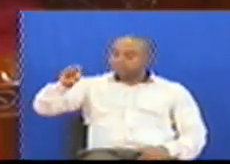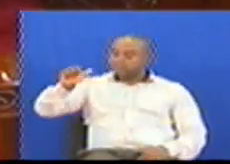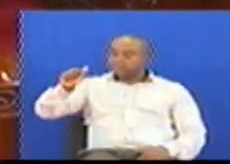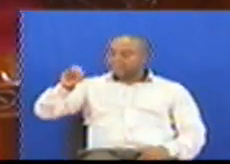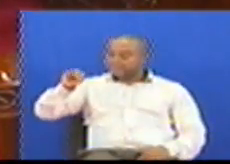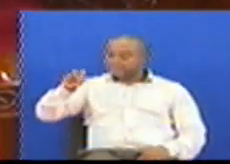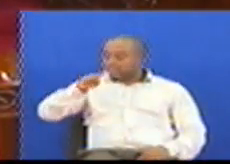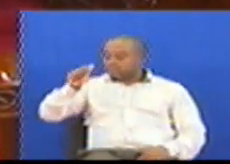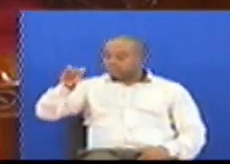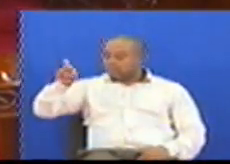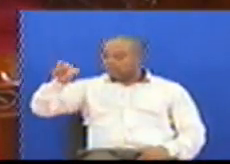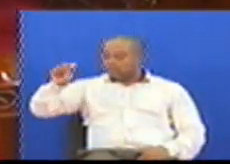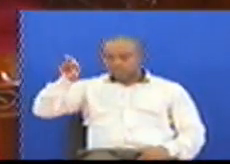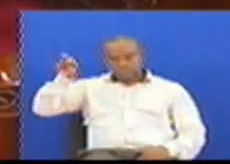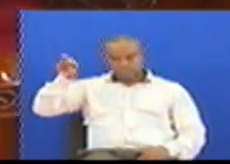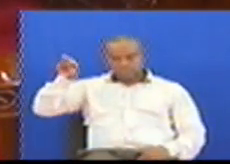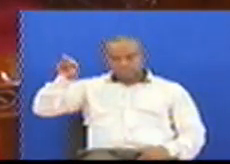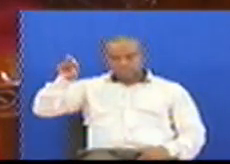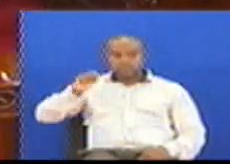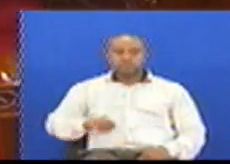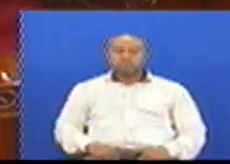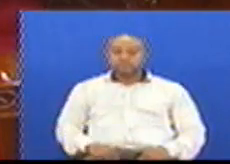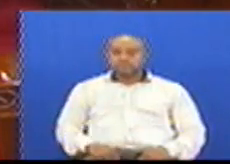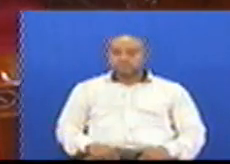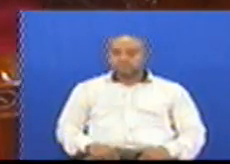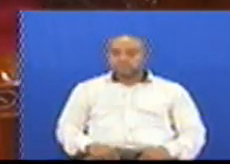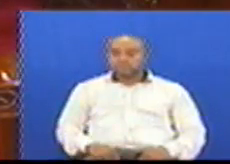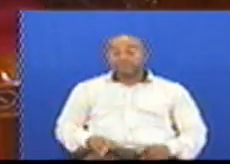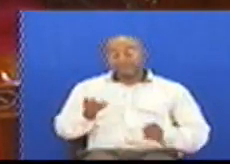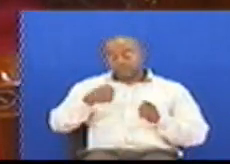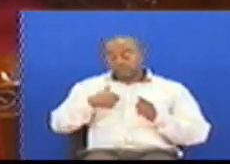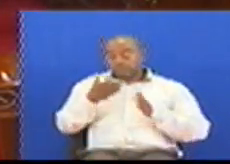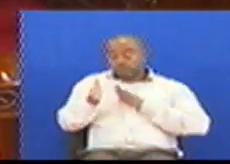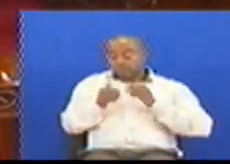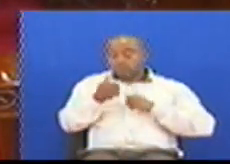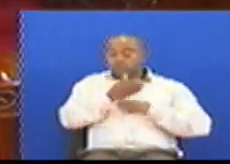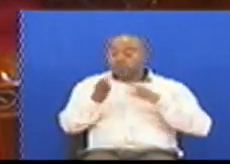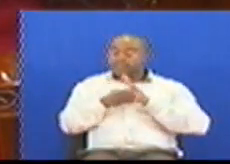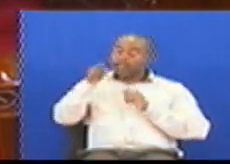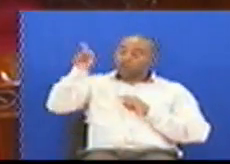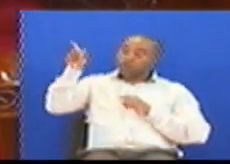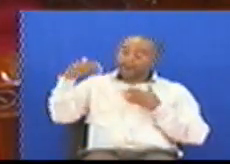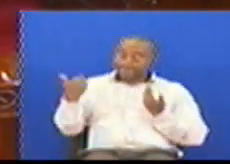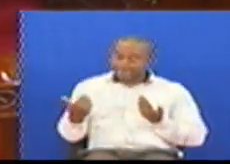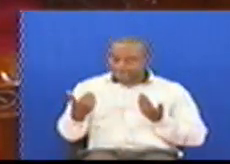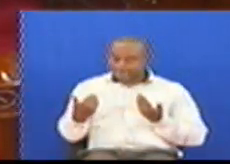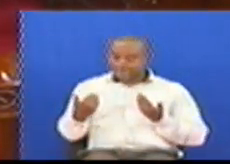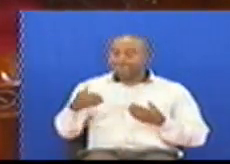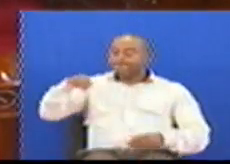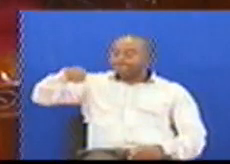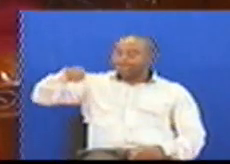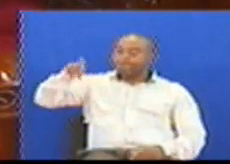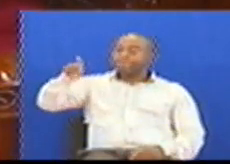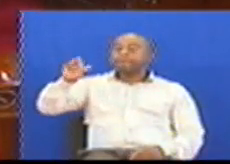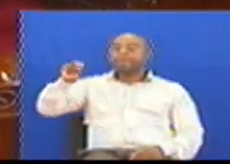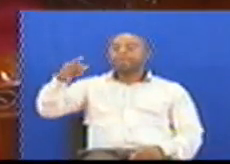Msakwalo pale, Faru kwa tayari, na tunajiandaa pia kujenga kule Mpendo. Tuna changamoto kubwa sana